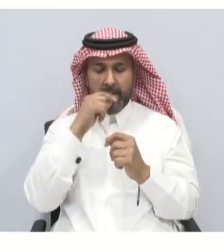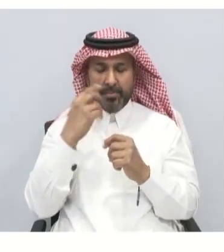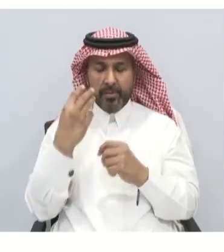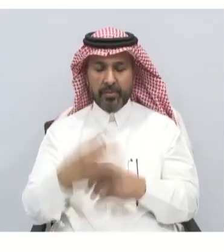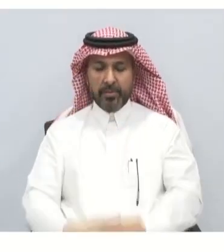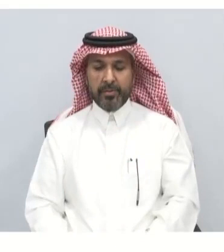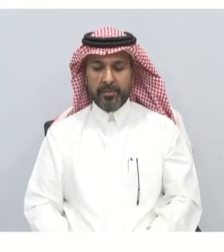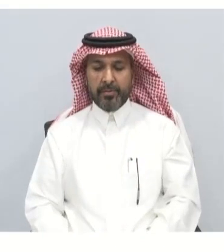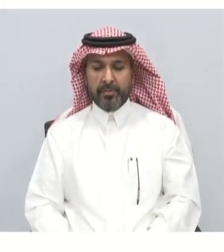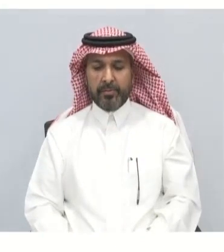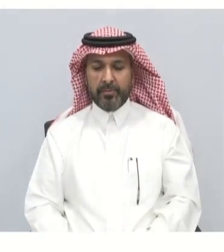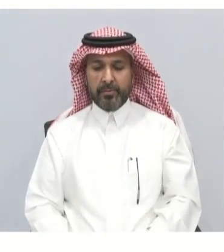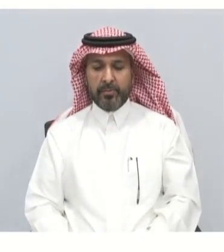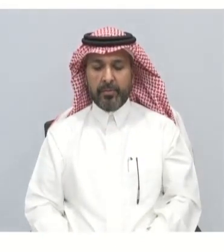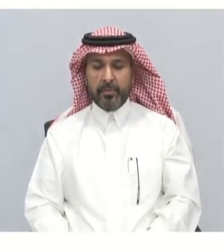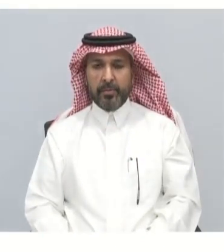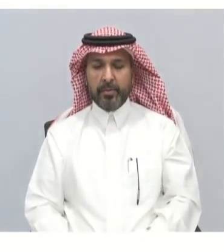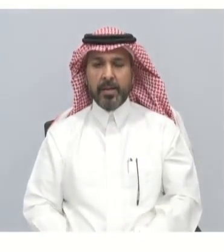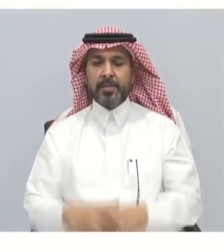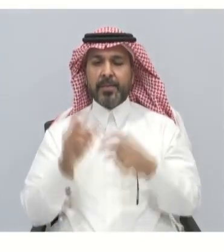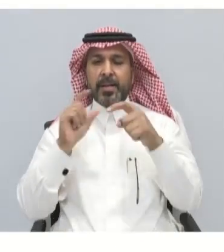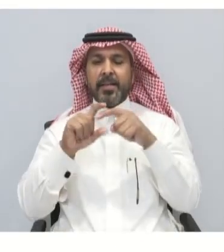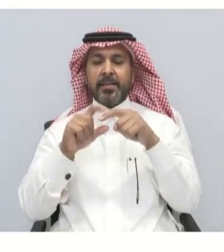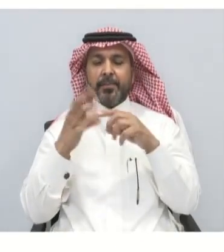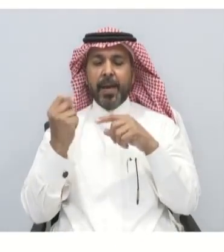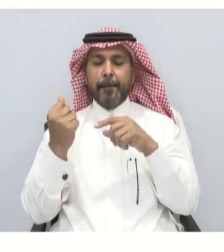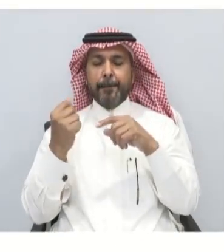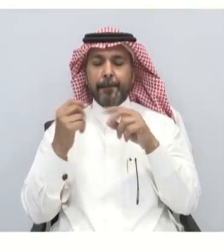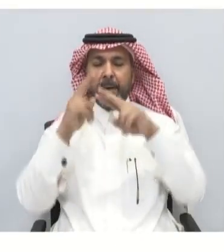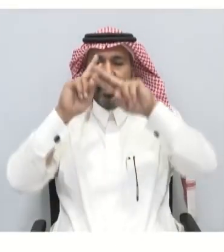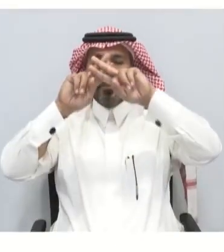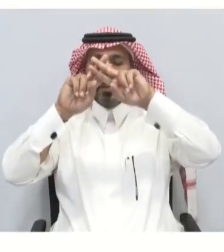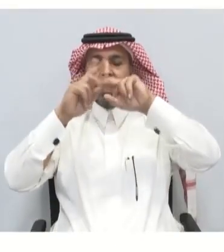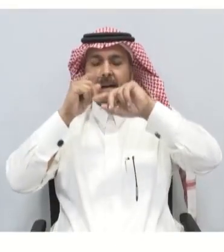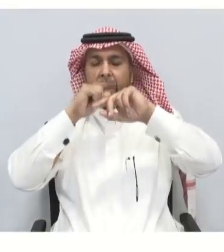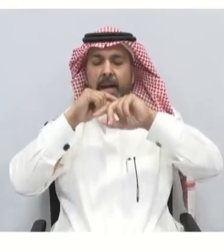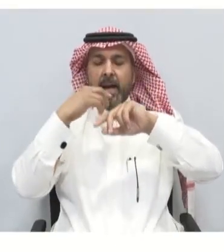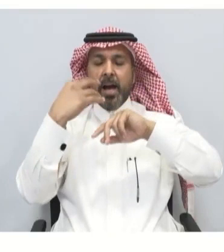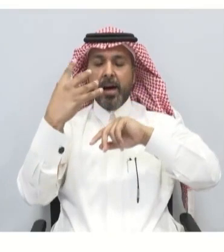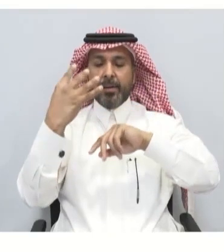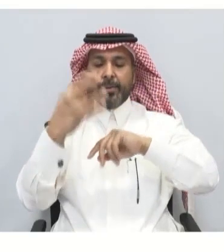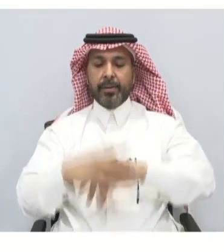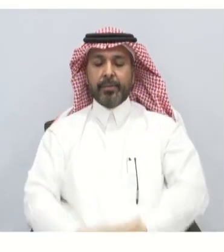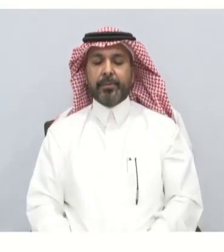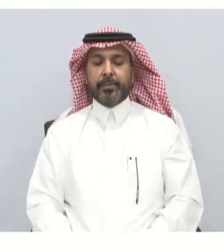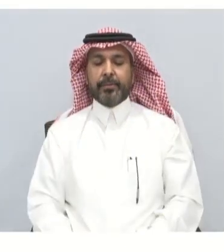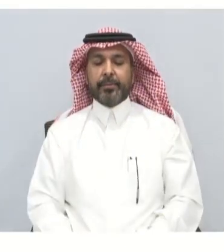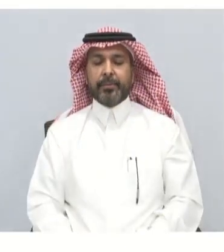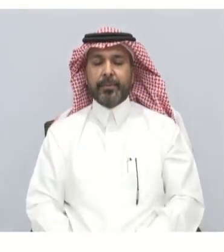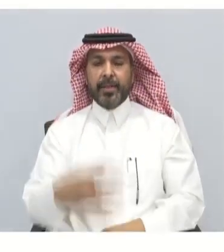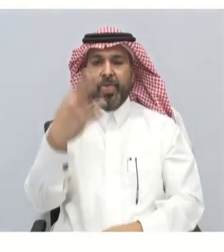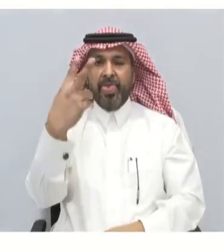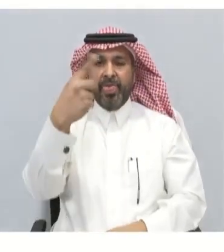الجدار 12 قدما راح اوزعها على كم مسافه واح 2 3